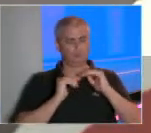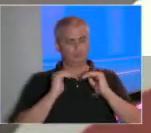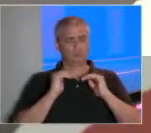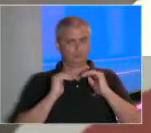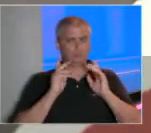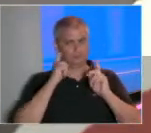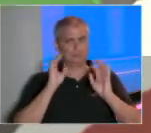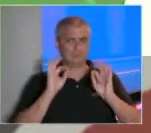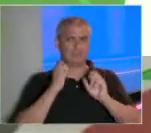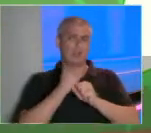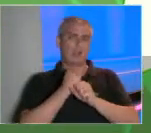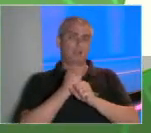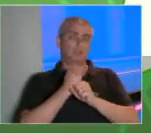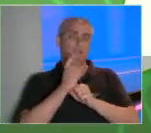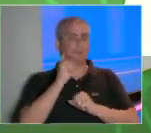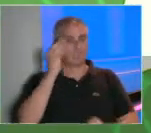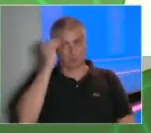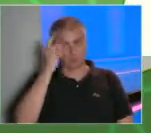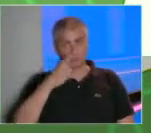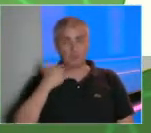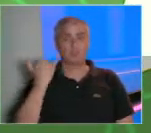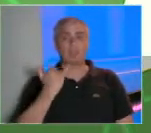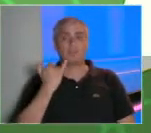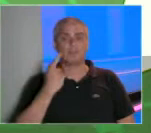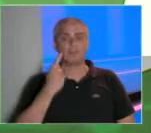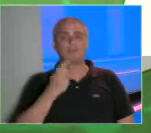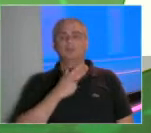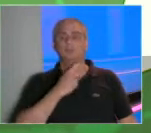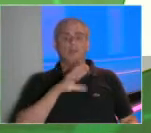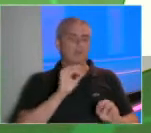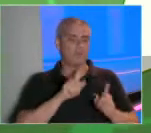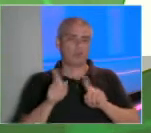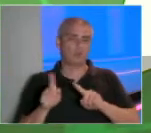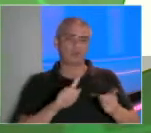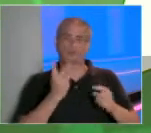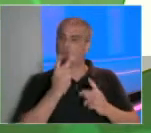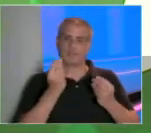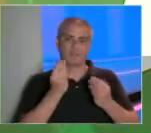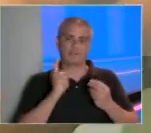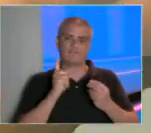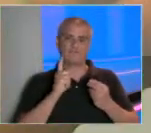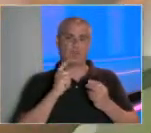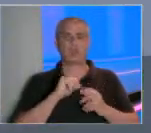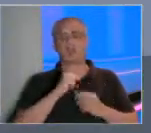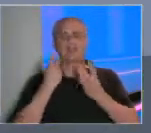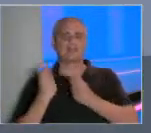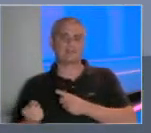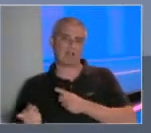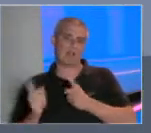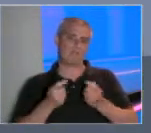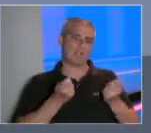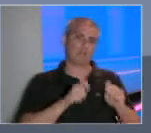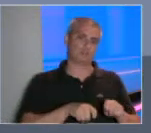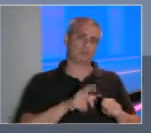בהחלט סביר לעשות. צריך לזכור, זה תמיד ברירה בין שני דברים, כן. ולא בין אידיאל לבין